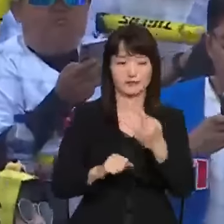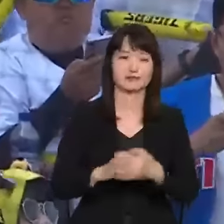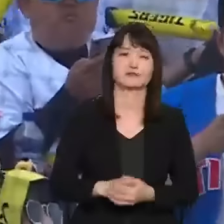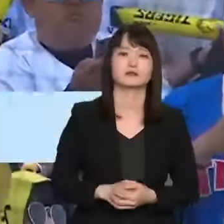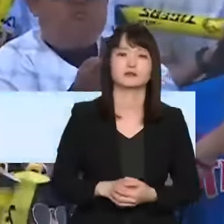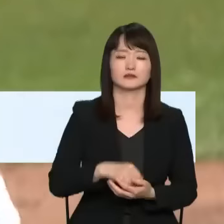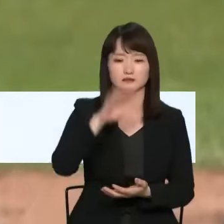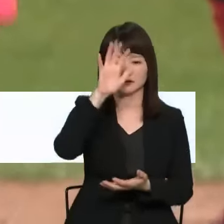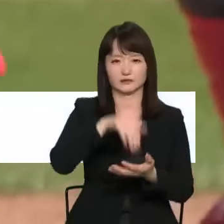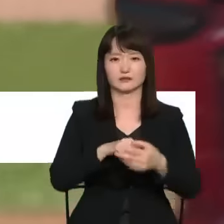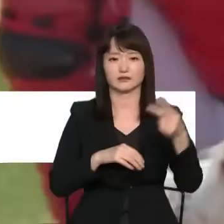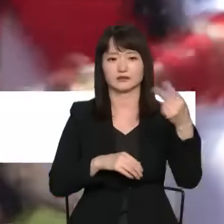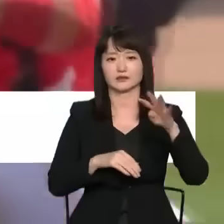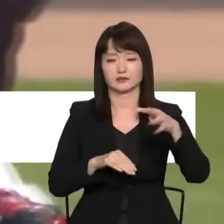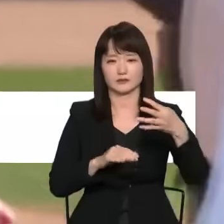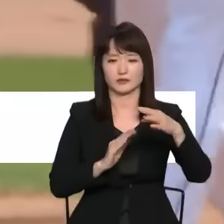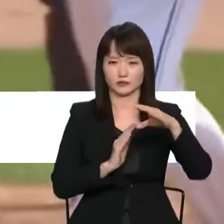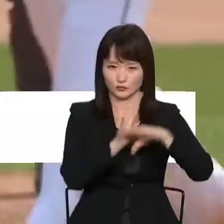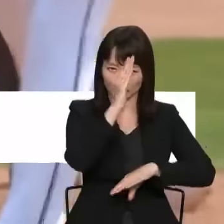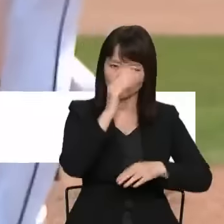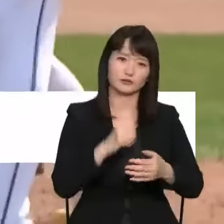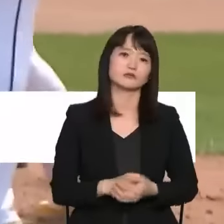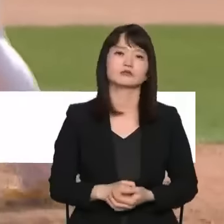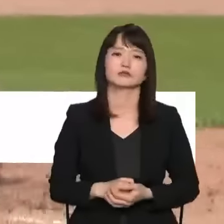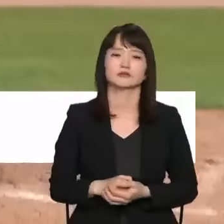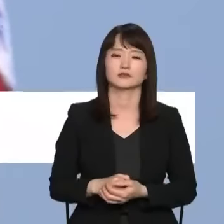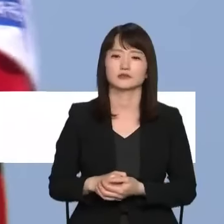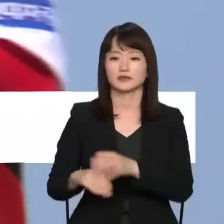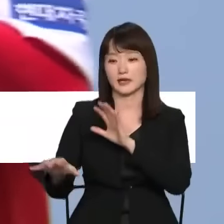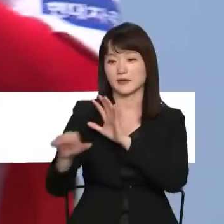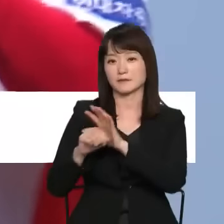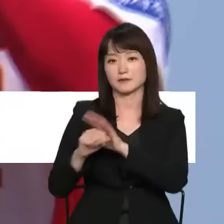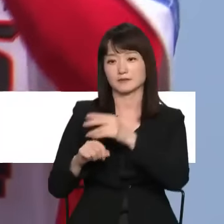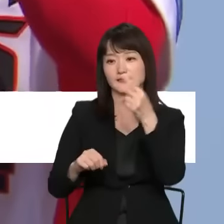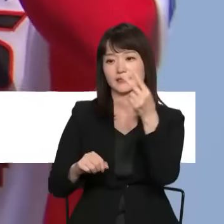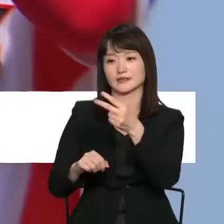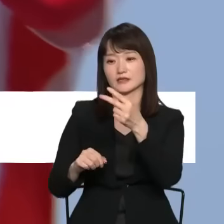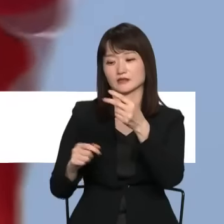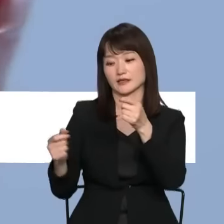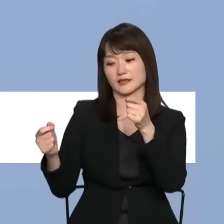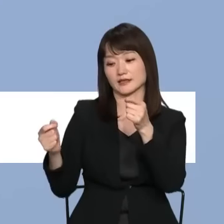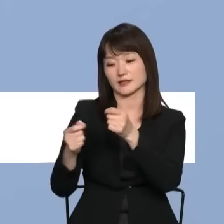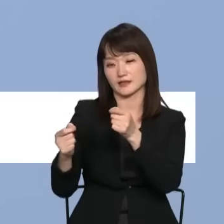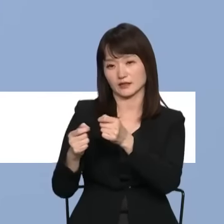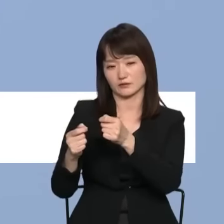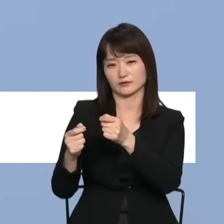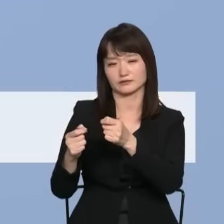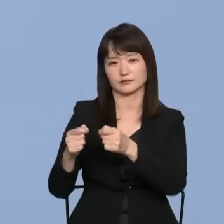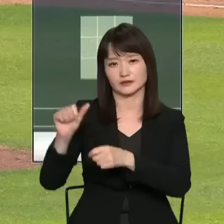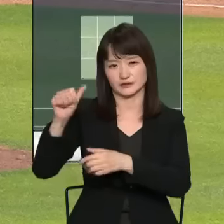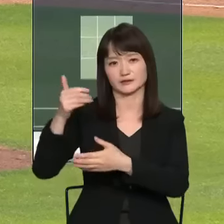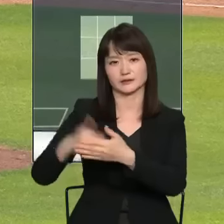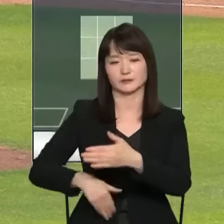투구 2,400이닝을 돌파했고 통산 탈삼진 2,000개의 기록에도 5개만을 남겨뒀습니다.